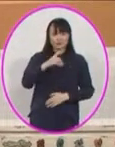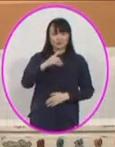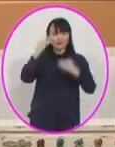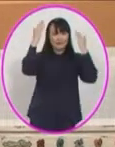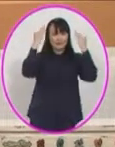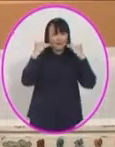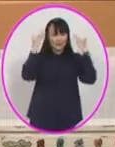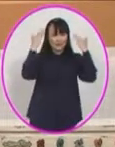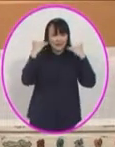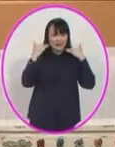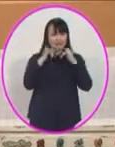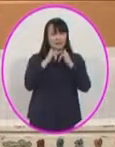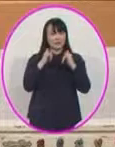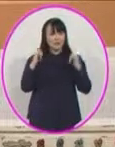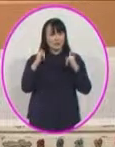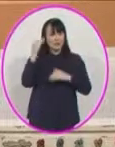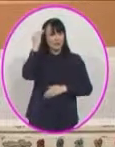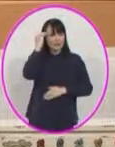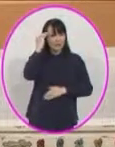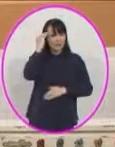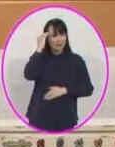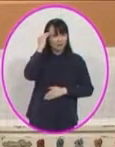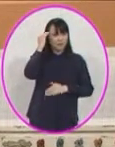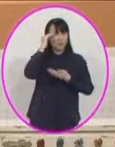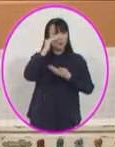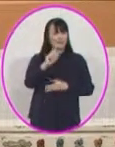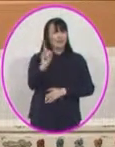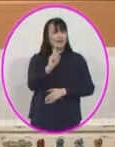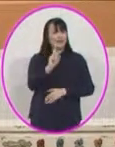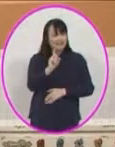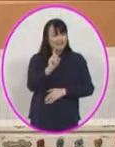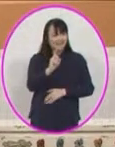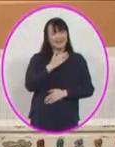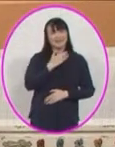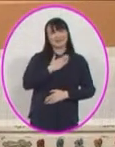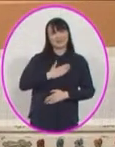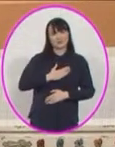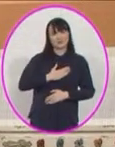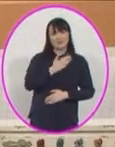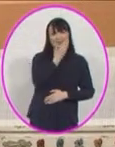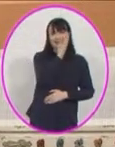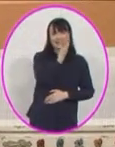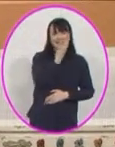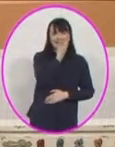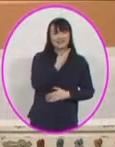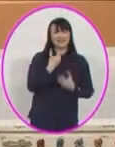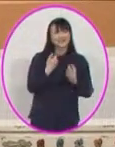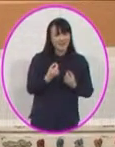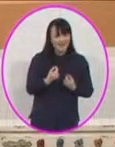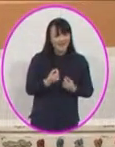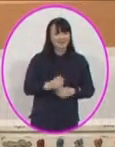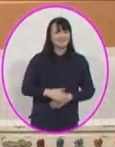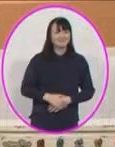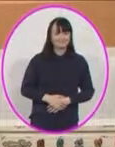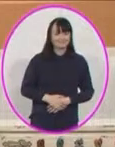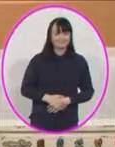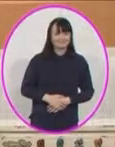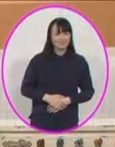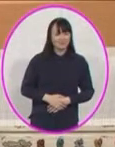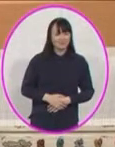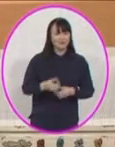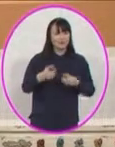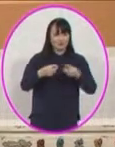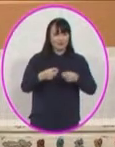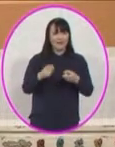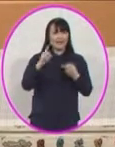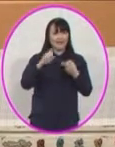どんなことで不便を感じているかっていうのやっぱり知ることが大切かなということなんですよねはいじゃあその辺を具体的